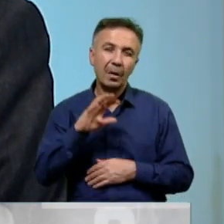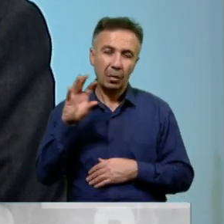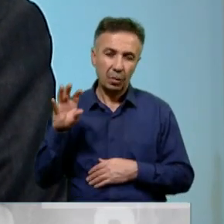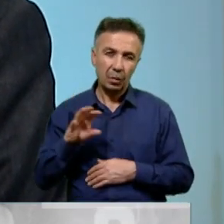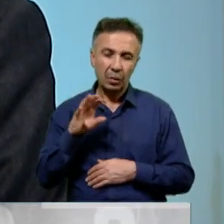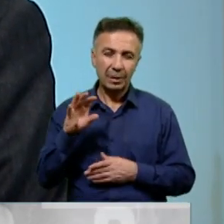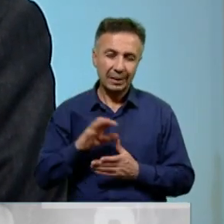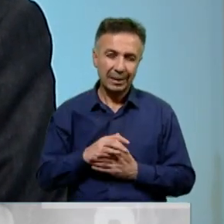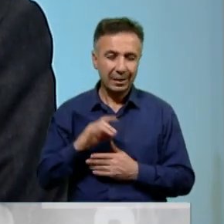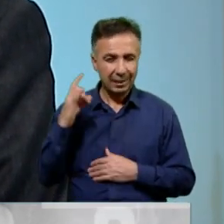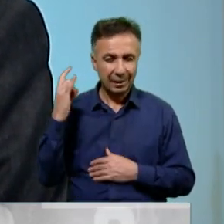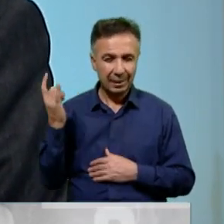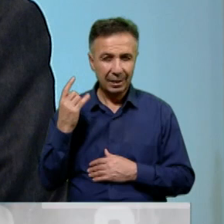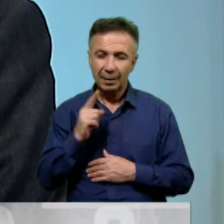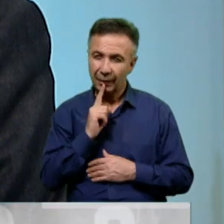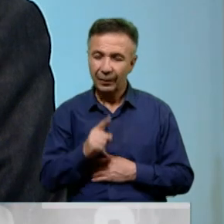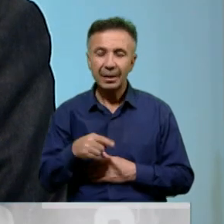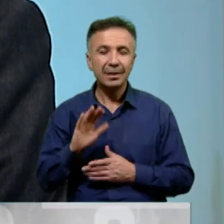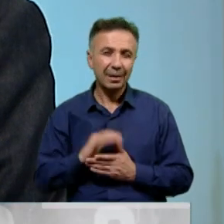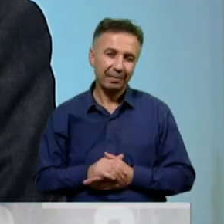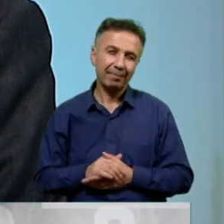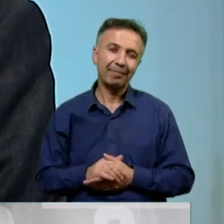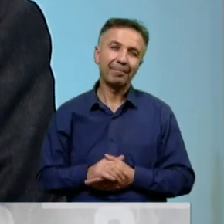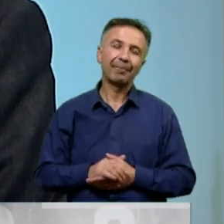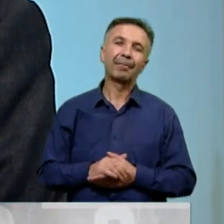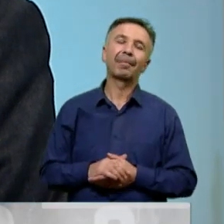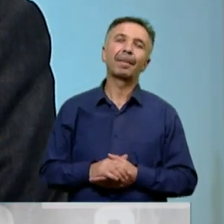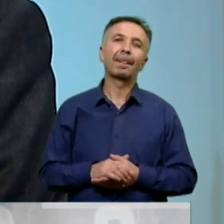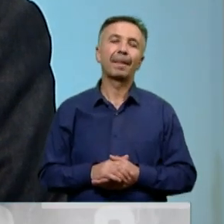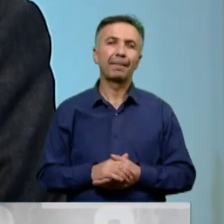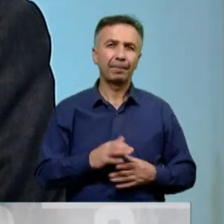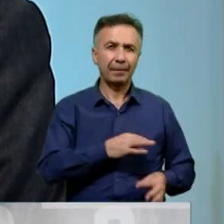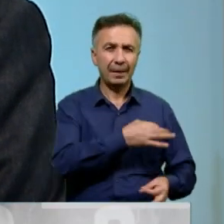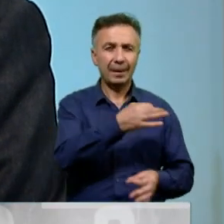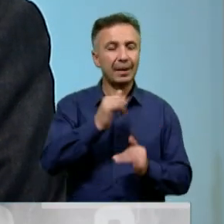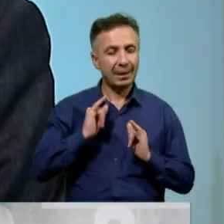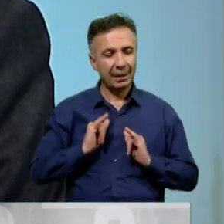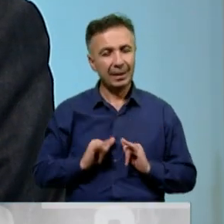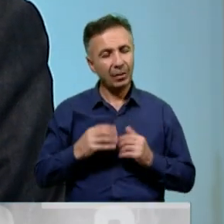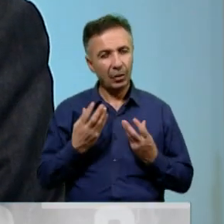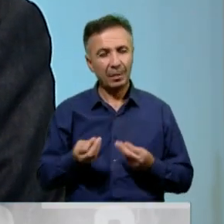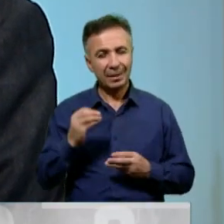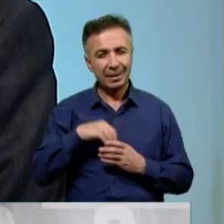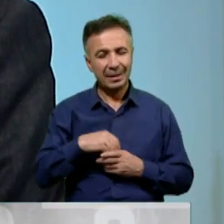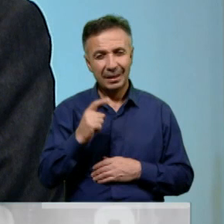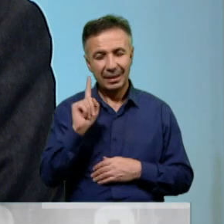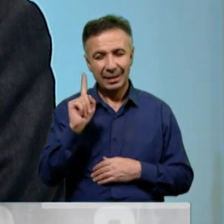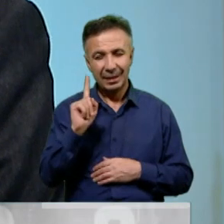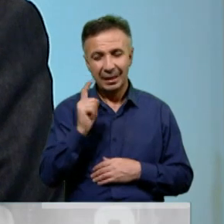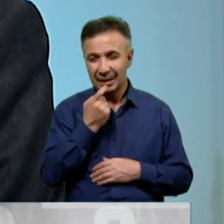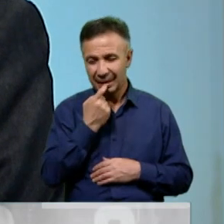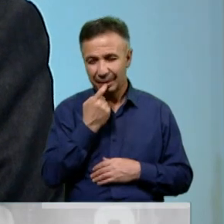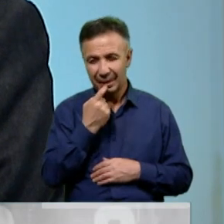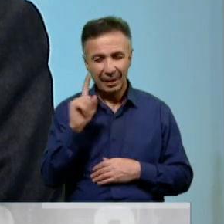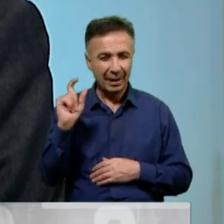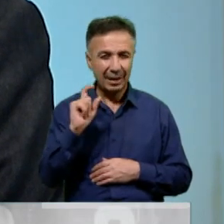turistik seyahat farz olan bir emir değil. Yani insanlar rahat etmek için yani yılda bir ay